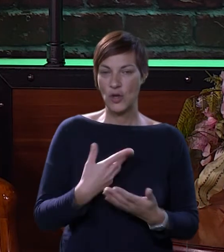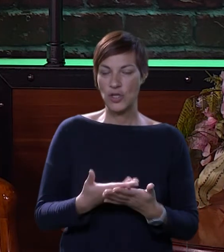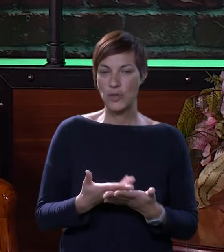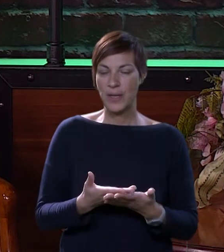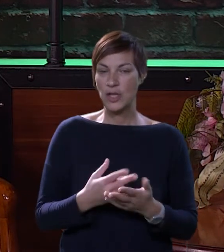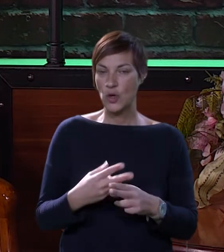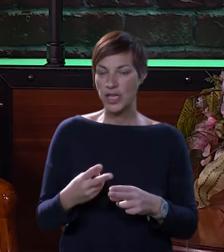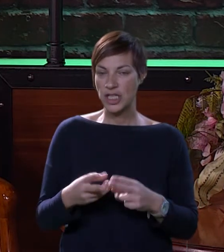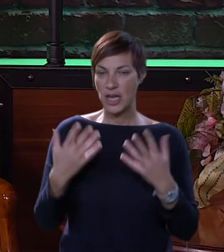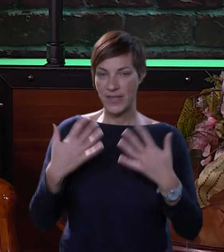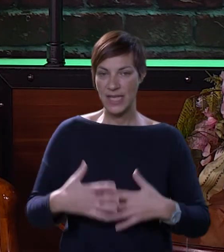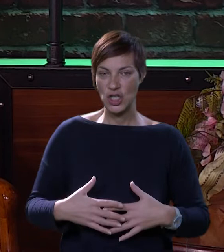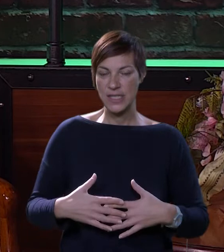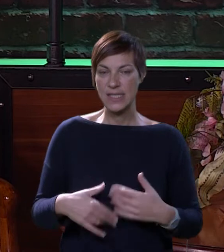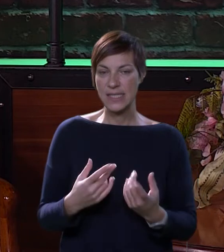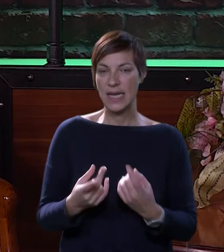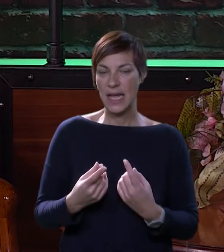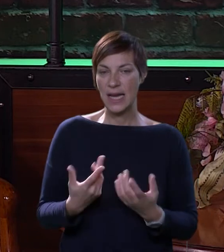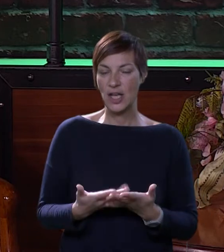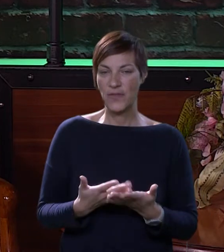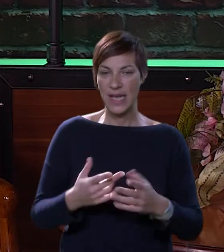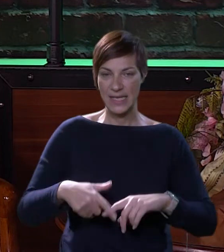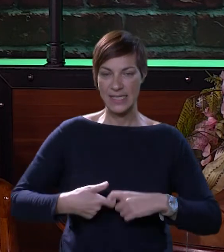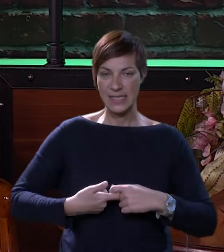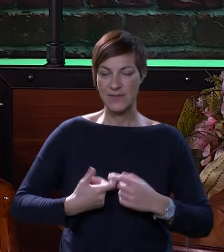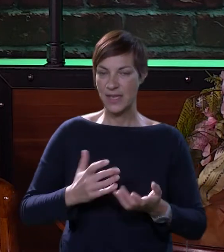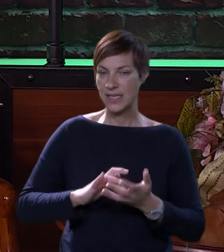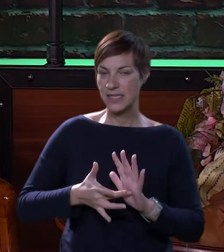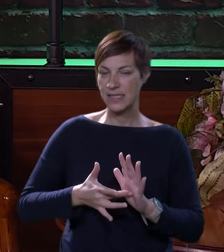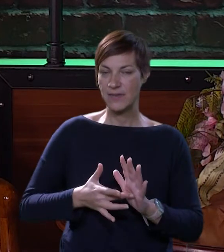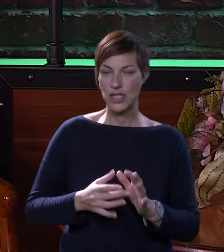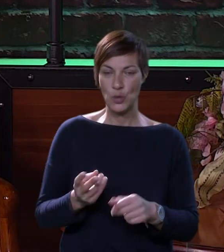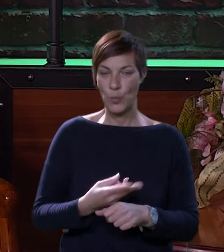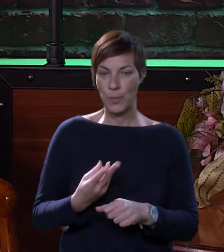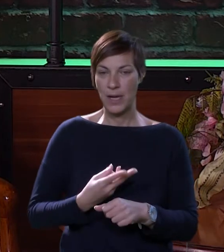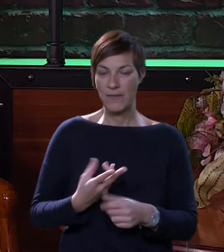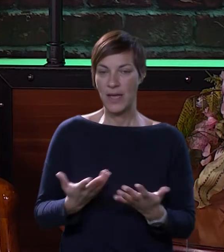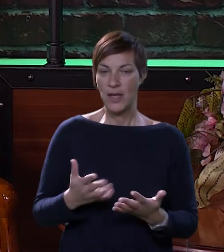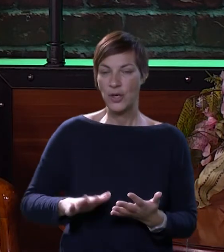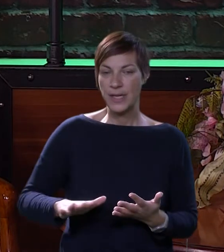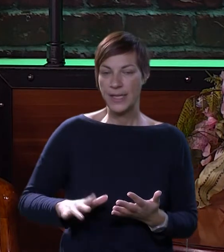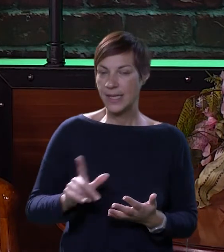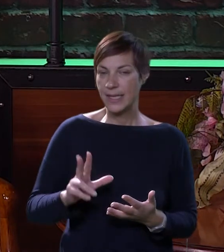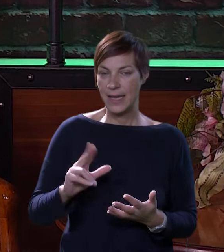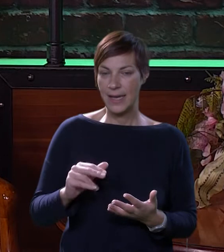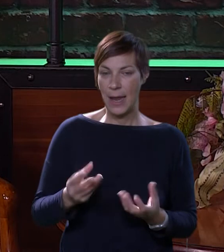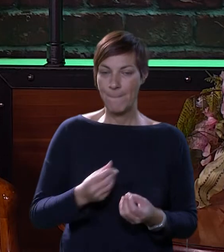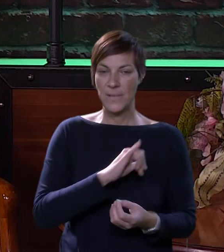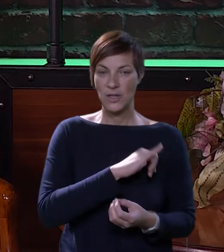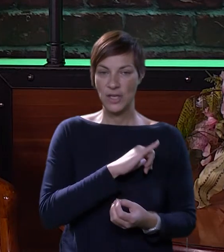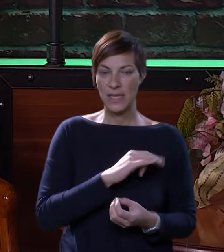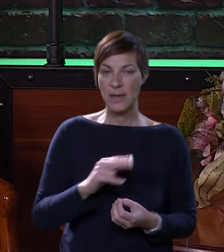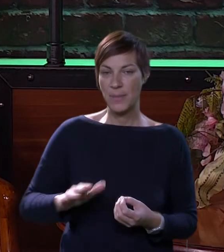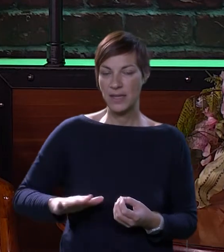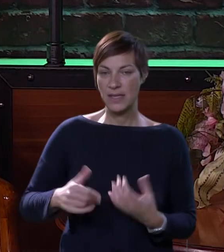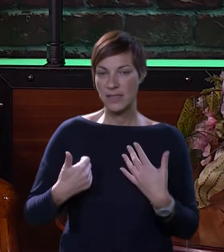stručnjak će se time baviti, dijagnosticirati. Ali ove neke stvari sve su popravljive. Ako dijete na kraju krajeva i nema toliki interes.